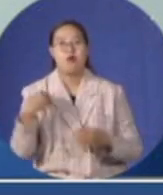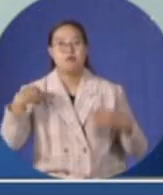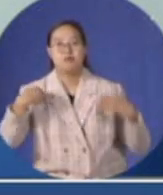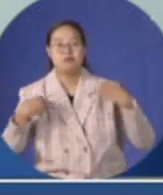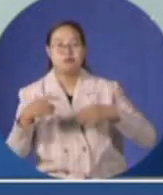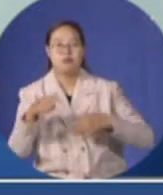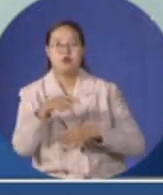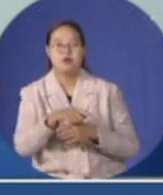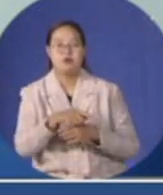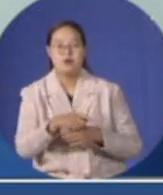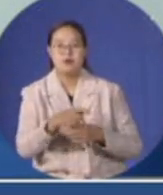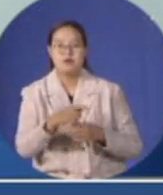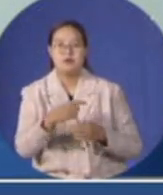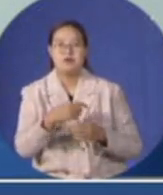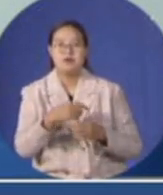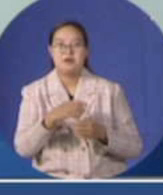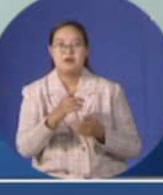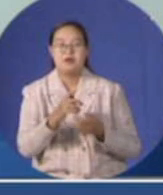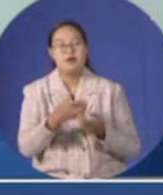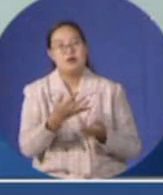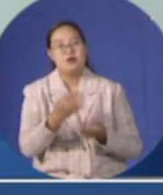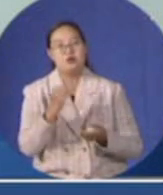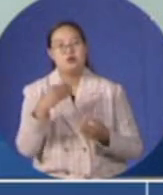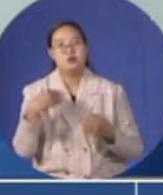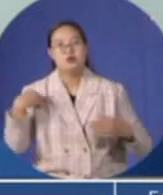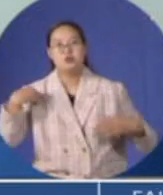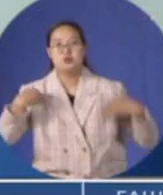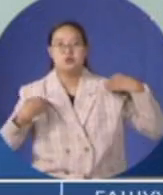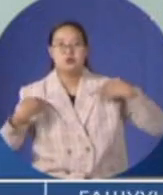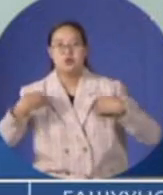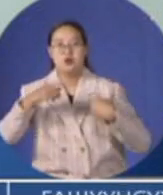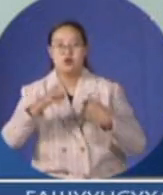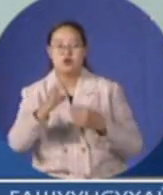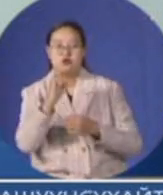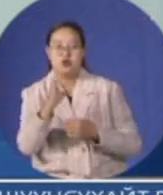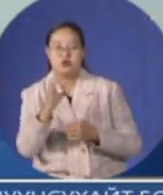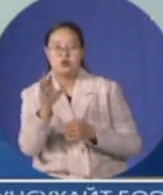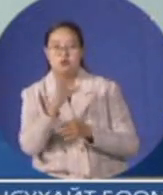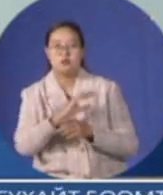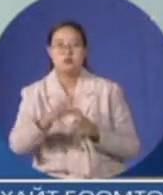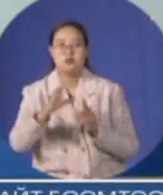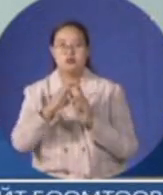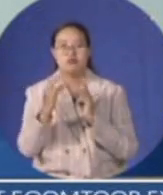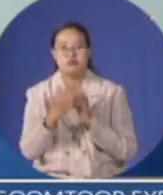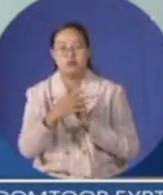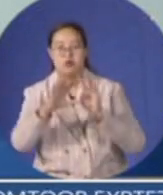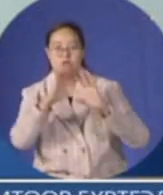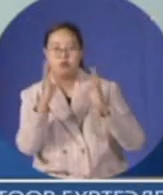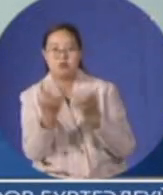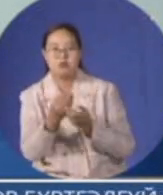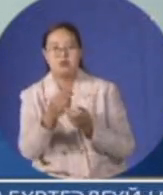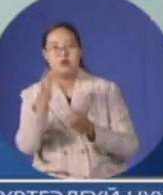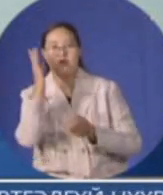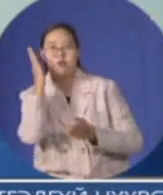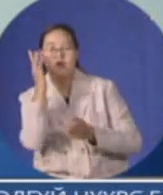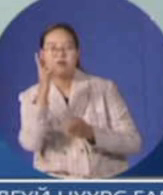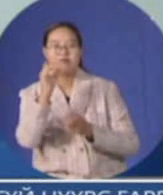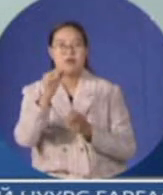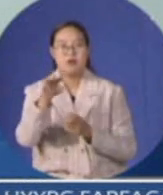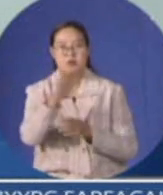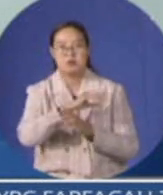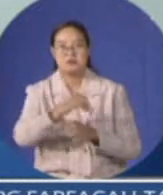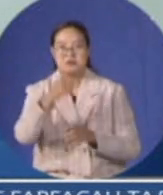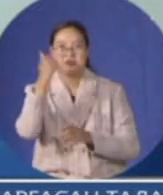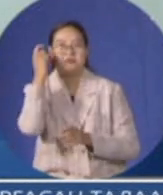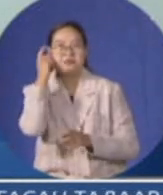болсууд жүдогийн одоо тэр яс суламжил өсөл философ гэдэг та бид нар бүгдээрээ мэднэ. Жүдо бол